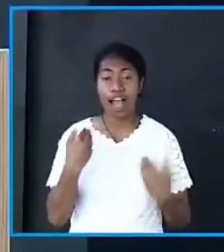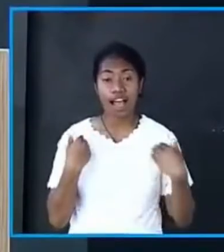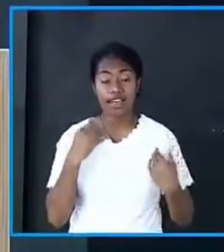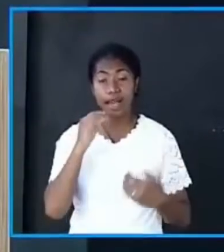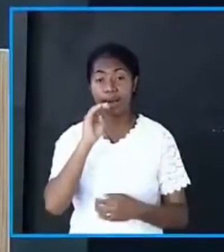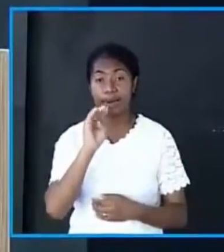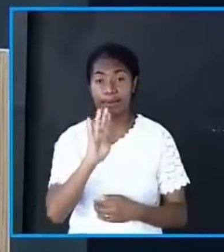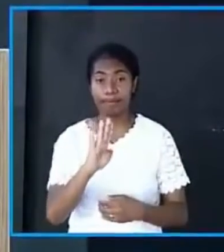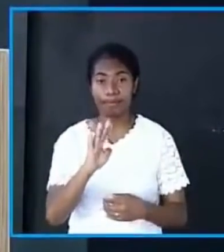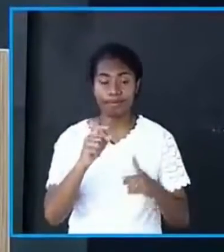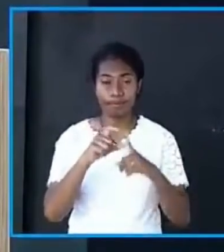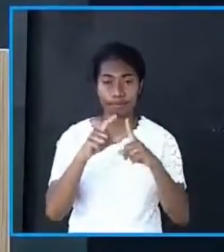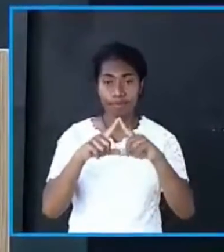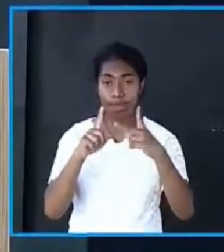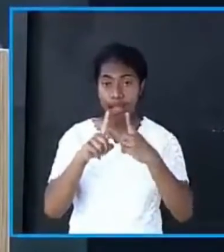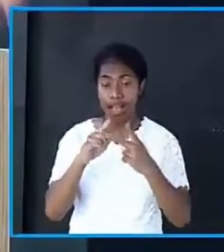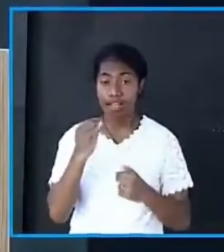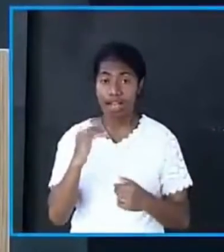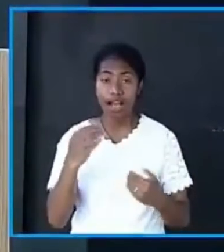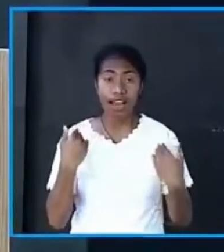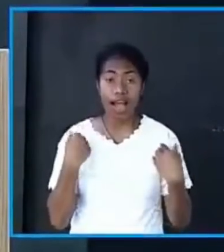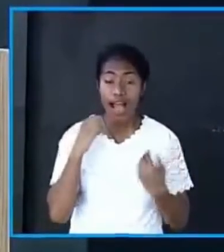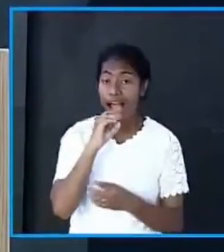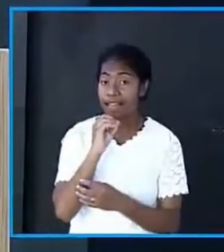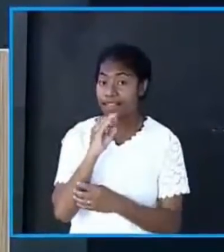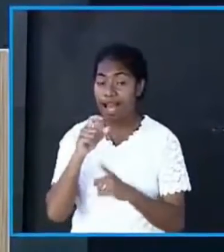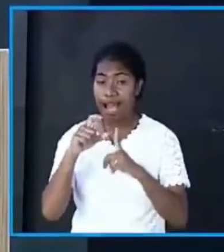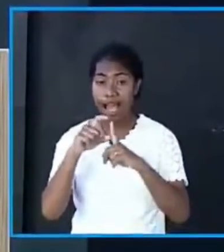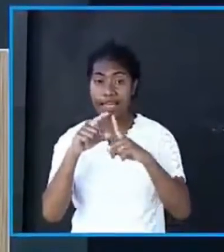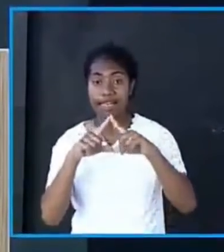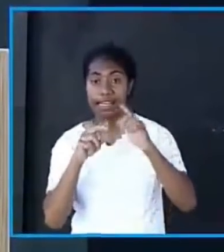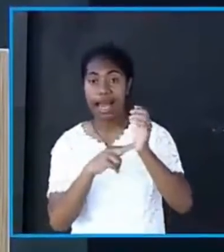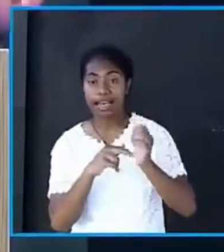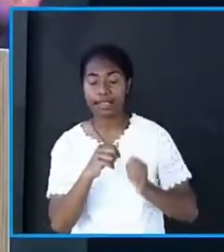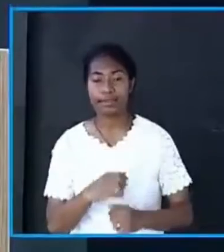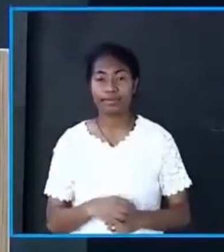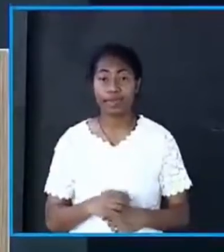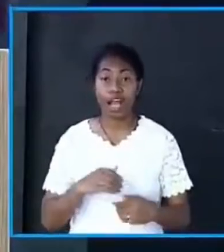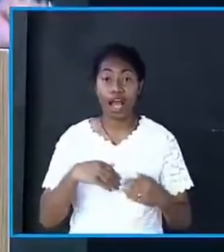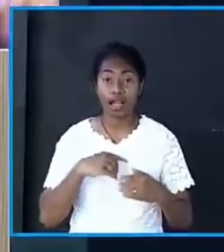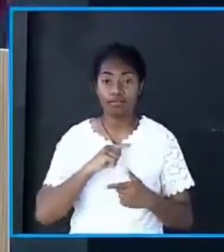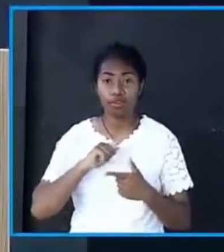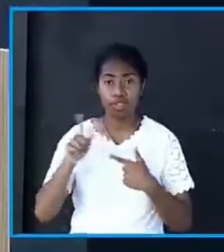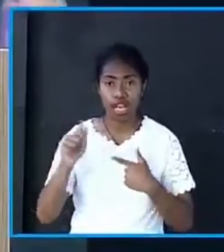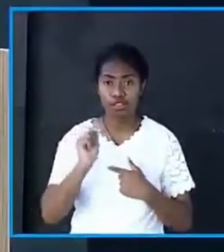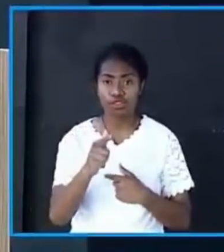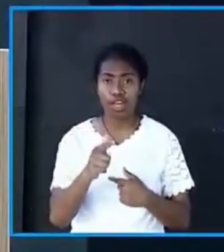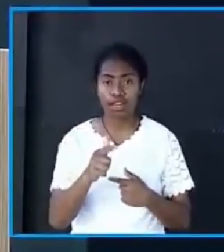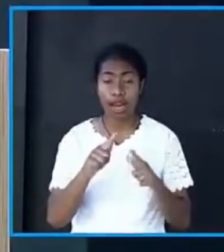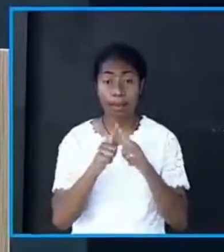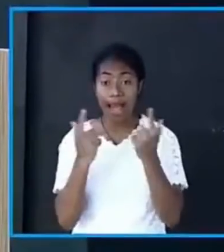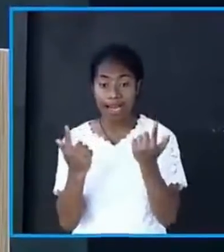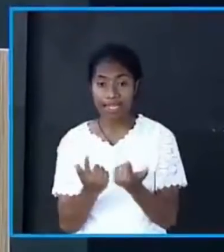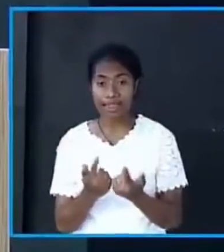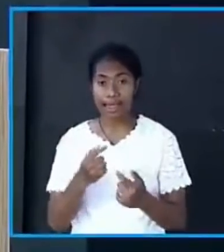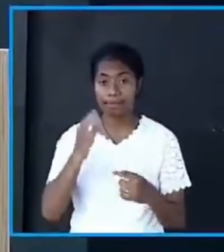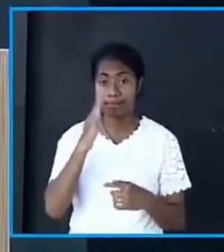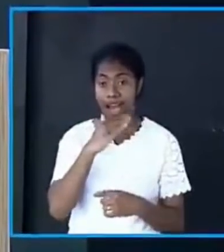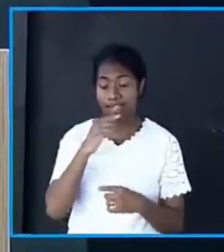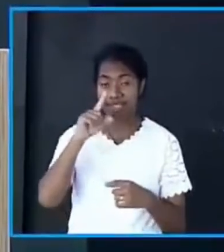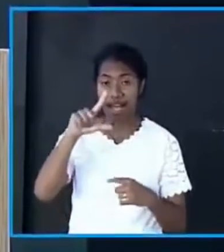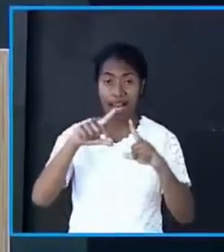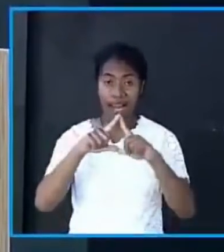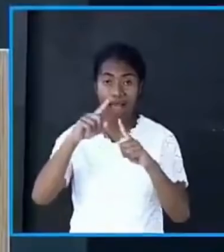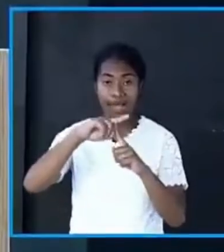bagaimana kata dan muncul diantara dua kata itu lalu dilanjutkan oleh Alkitab bahasa Latin yang namanya